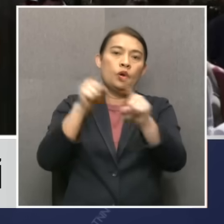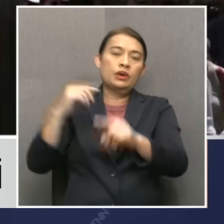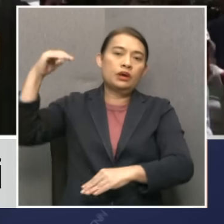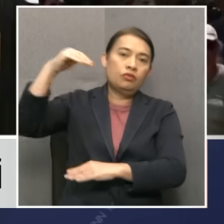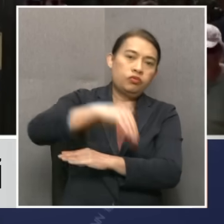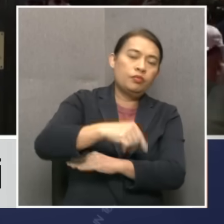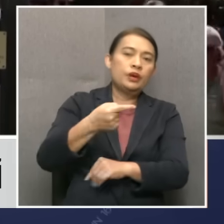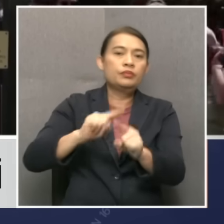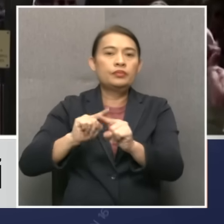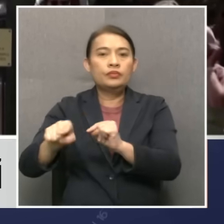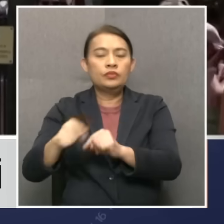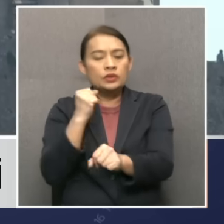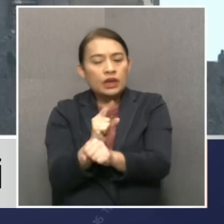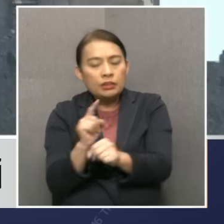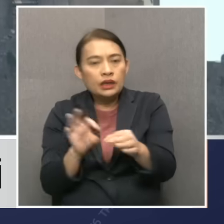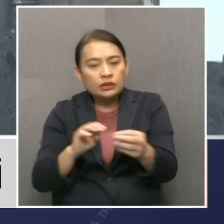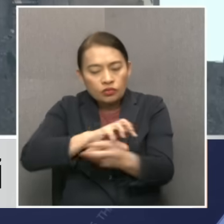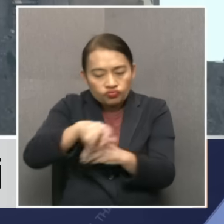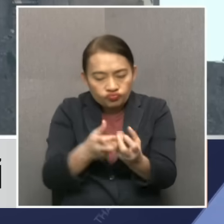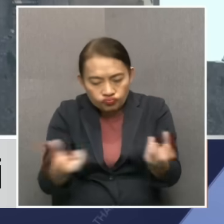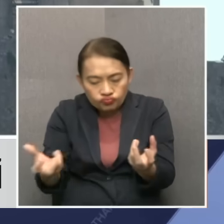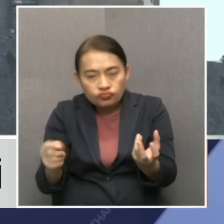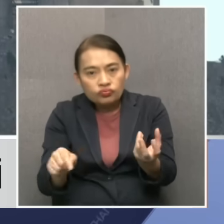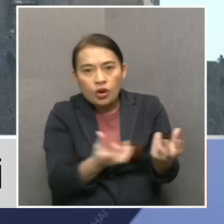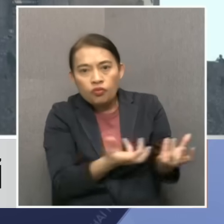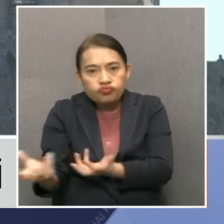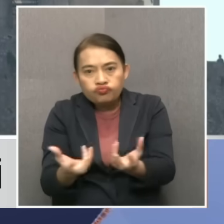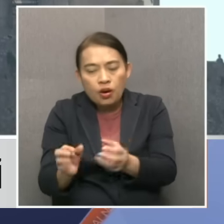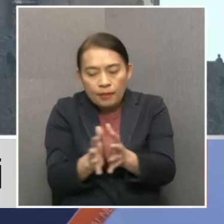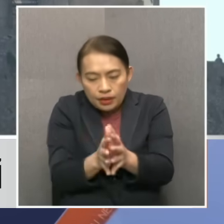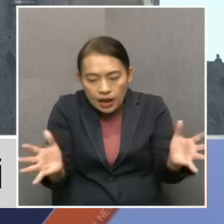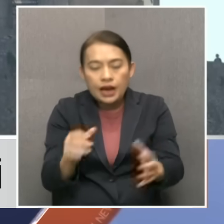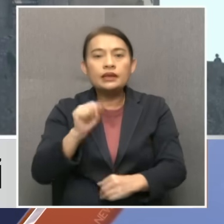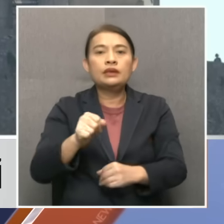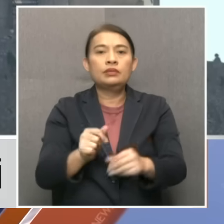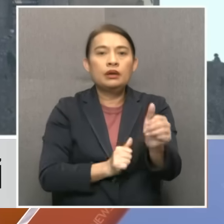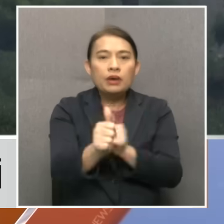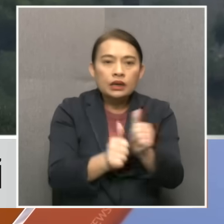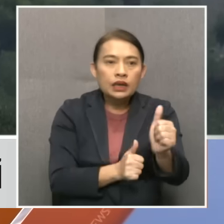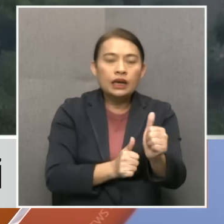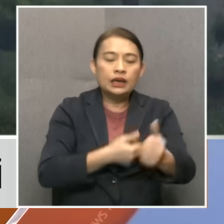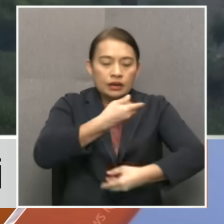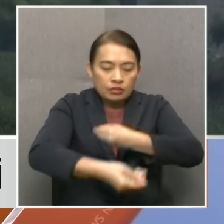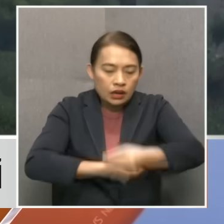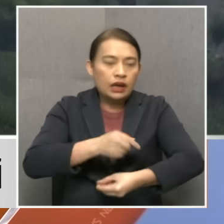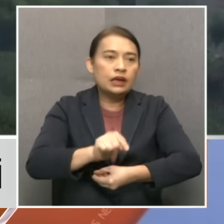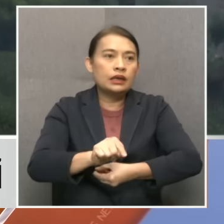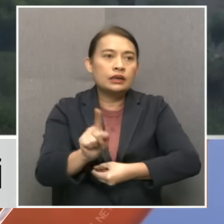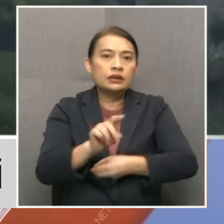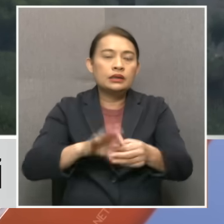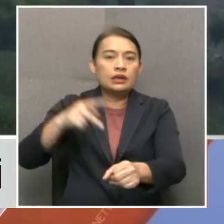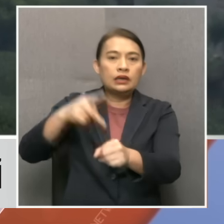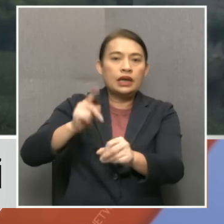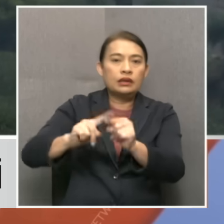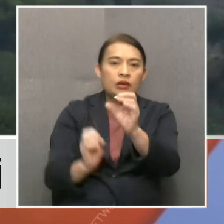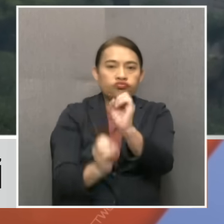คือเขาต้องผลิตให้มากถูกไหมผลิตสินค้าออกมาเพราะฉะนั้นผลิตสินค้ามาขายมาแข่งขันกันเพราะฉะนั้นก็เท่ากับว่าใช้แก๊สปลดปล่อย